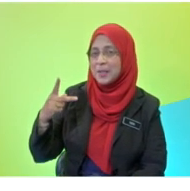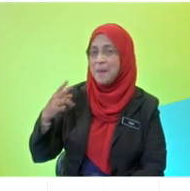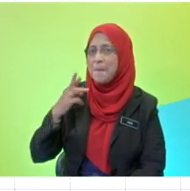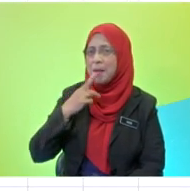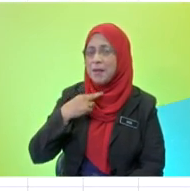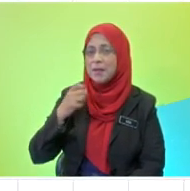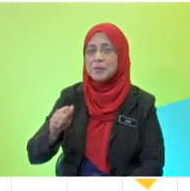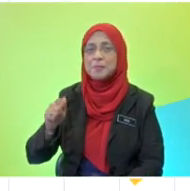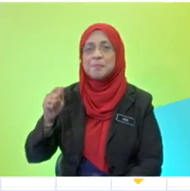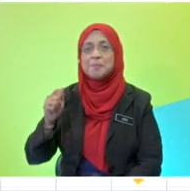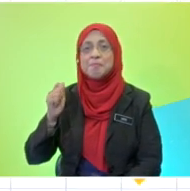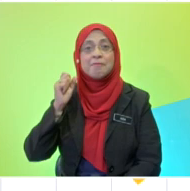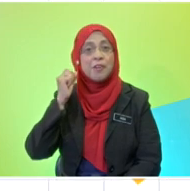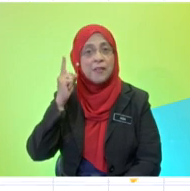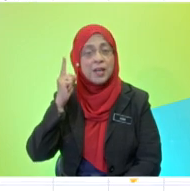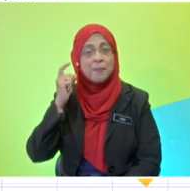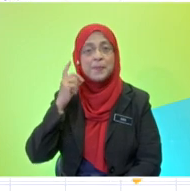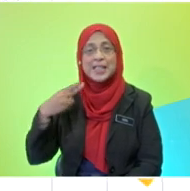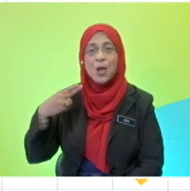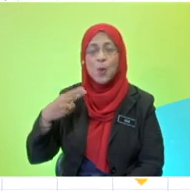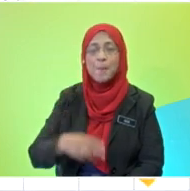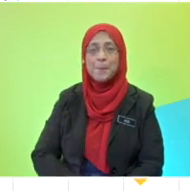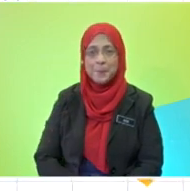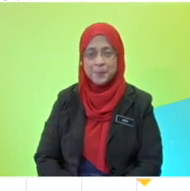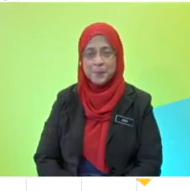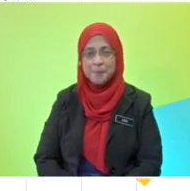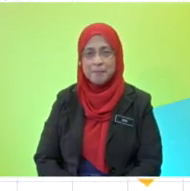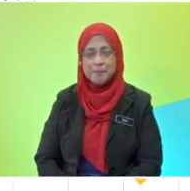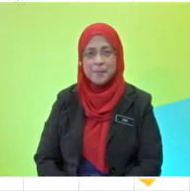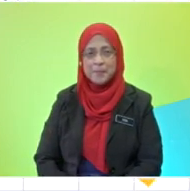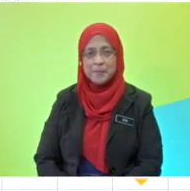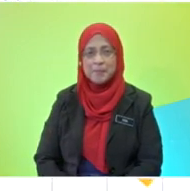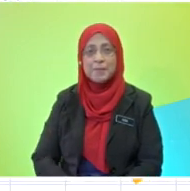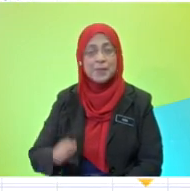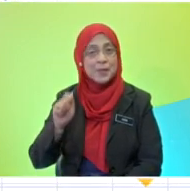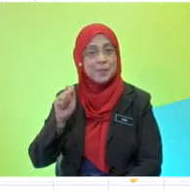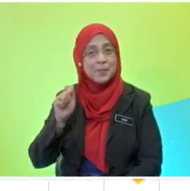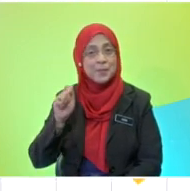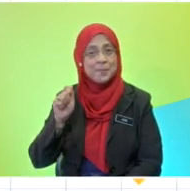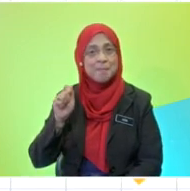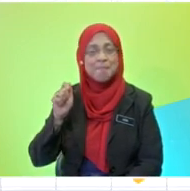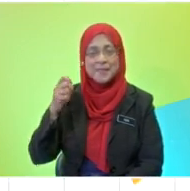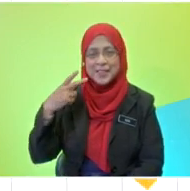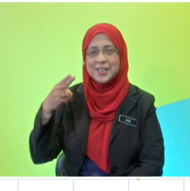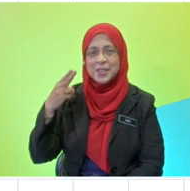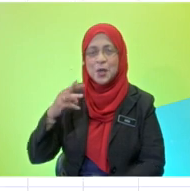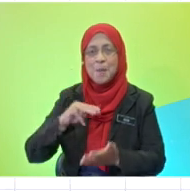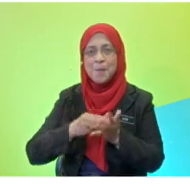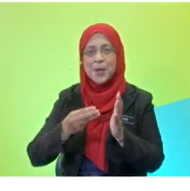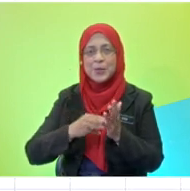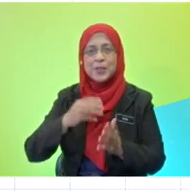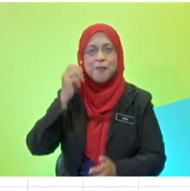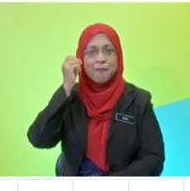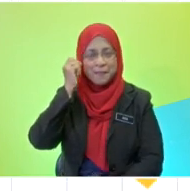merah ada tak coba nampakkan so enak tanya paham atau tidak kalau paham Oke hijau semua Dia sudah traffic light berwarna hijau